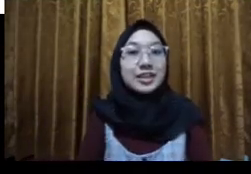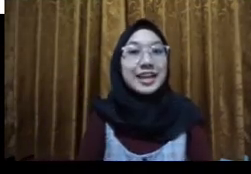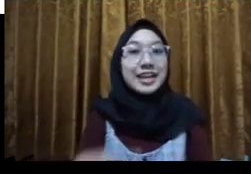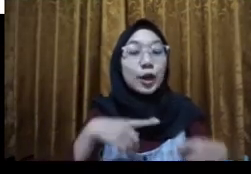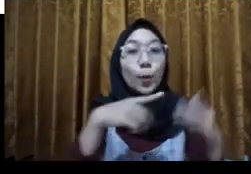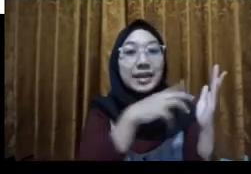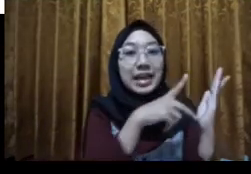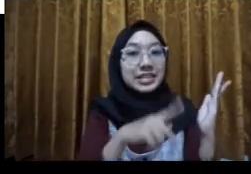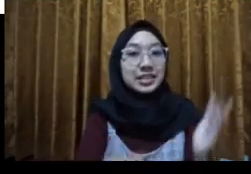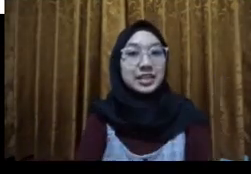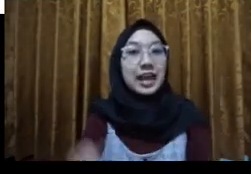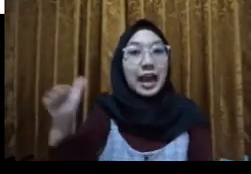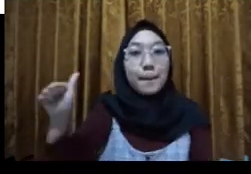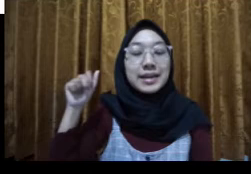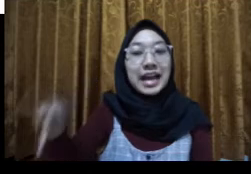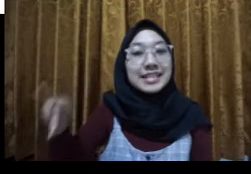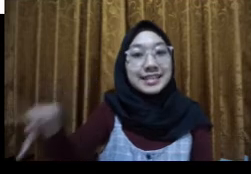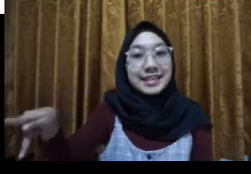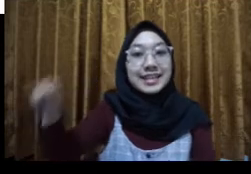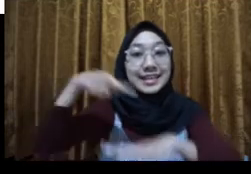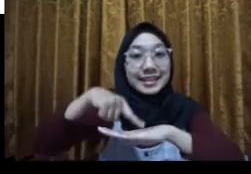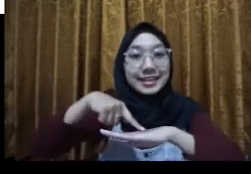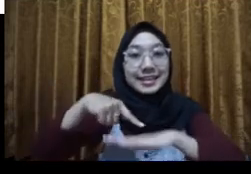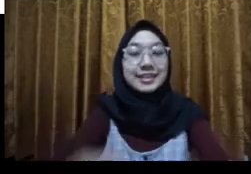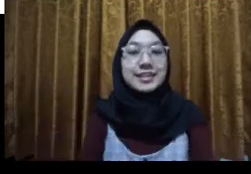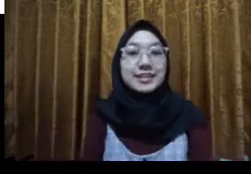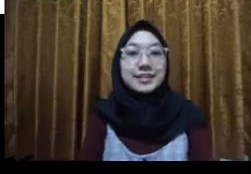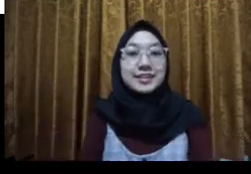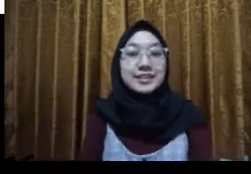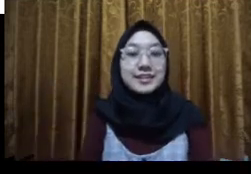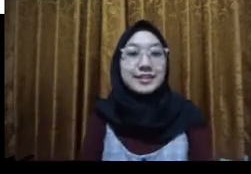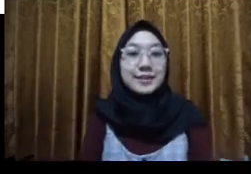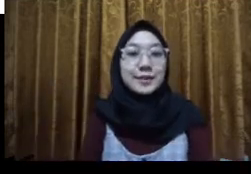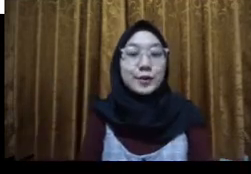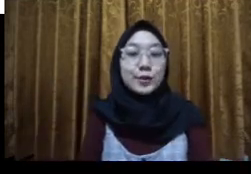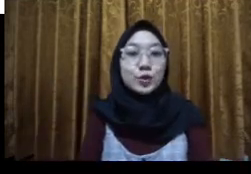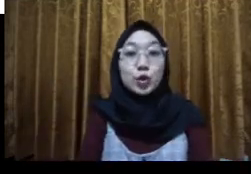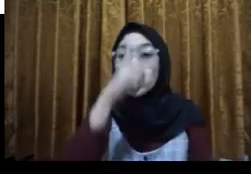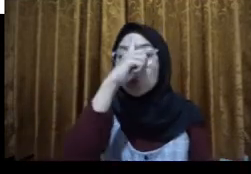tentunya tentang teknologi asistif bagi disabilitas.